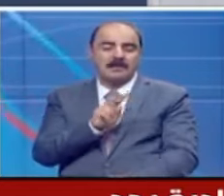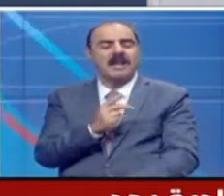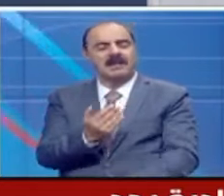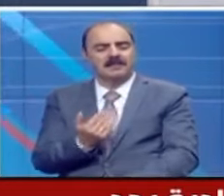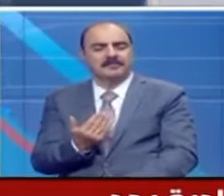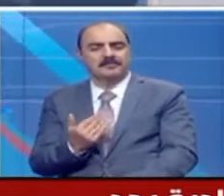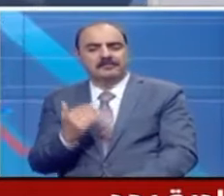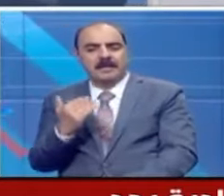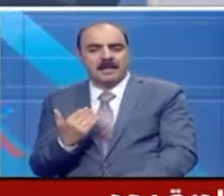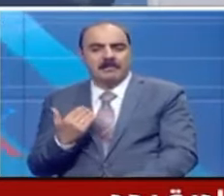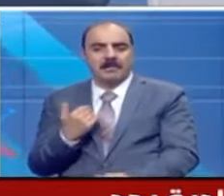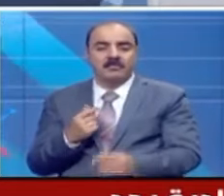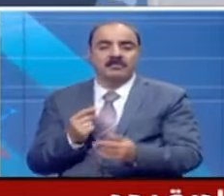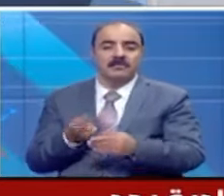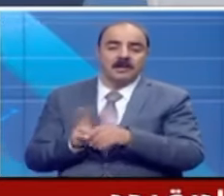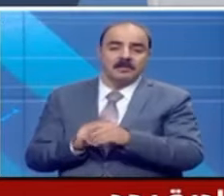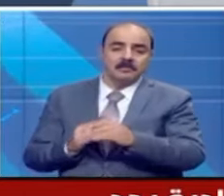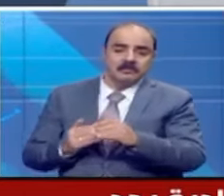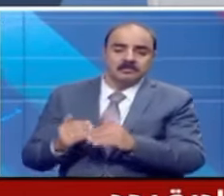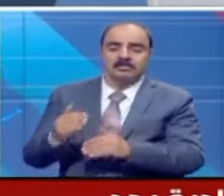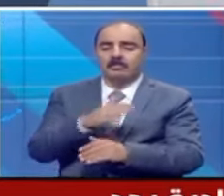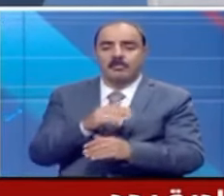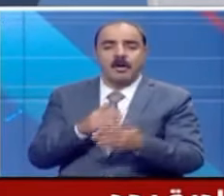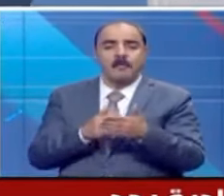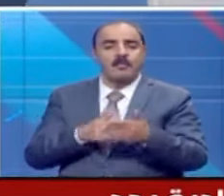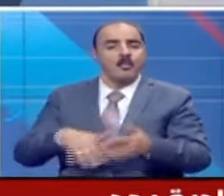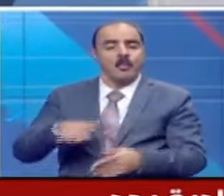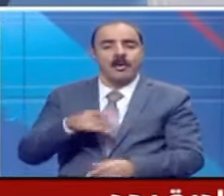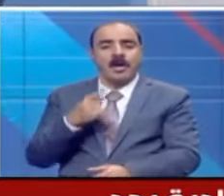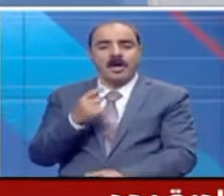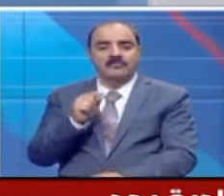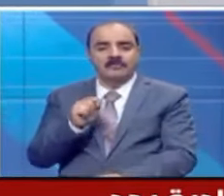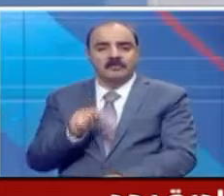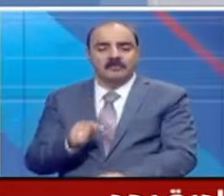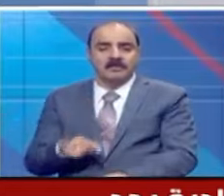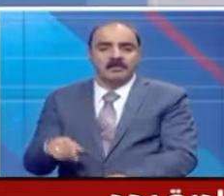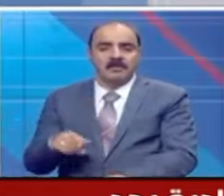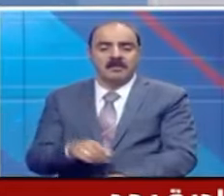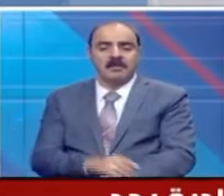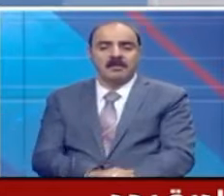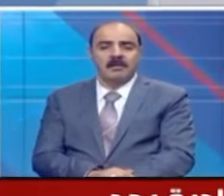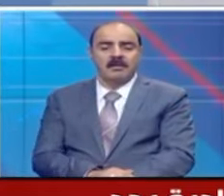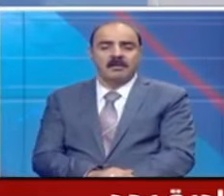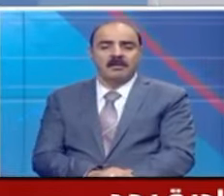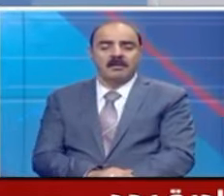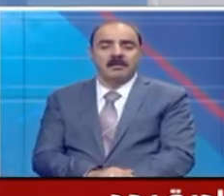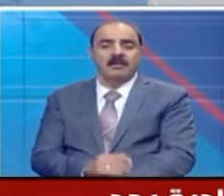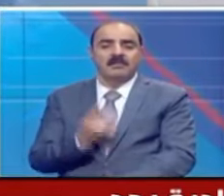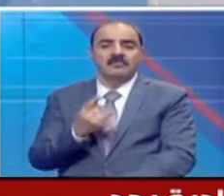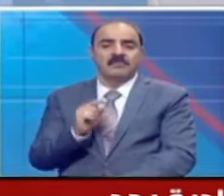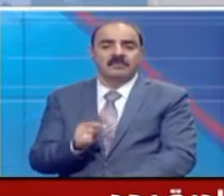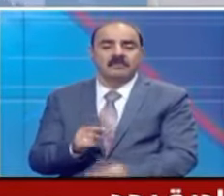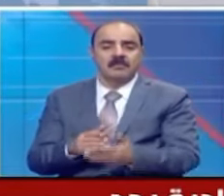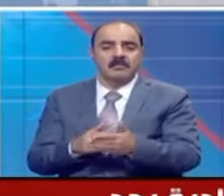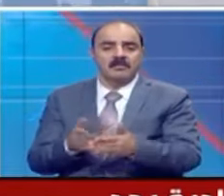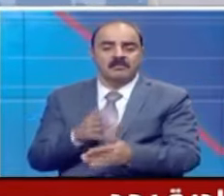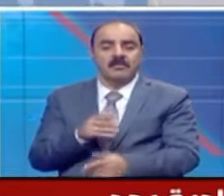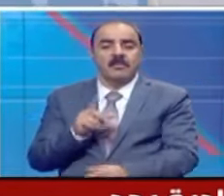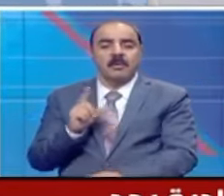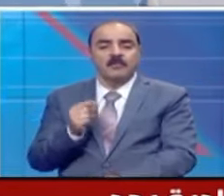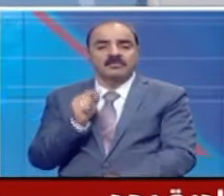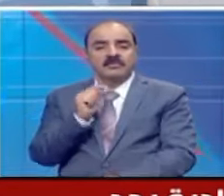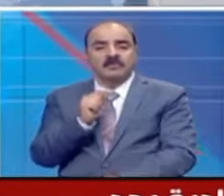الدورية لمخاطبين بقانون الخدمة المدنية بنسبة 20%. 10% من الأجر